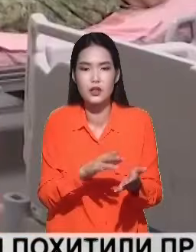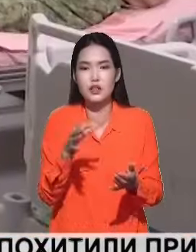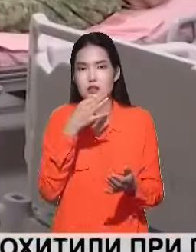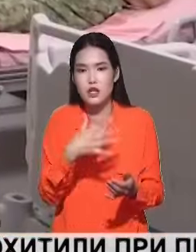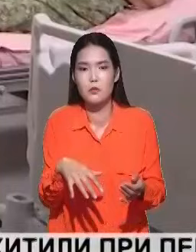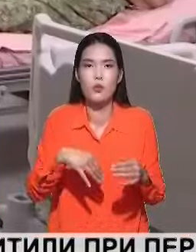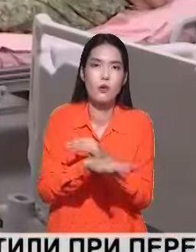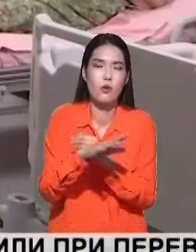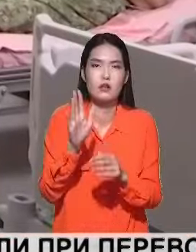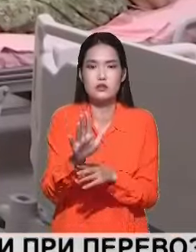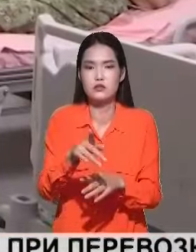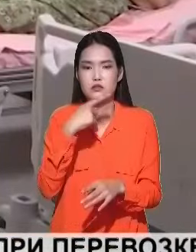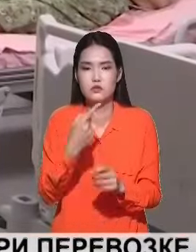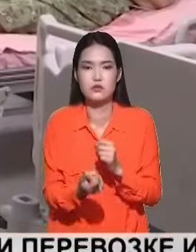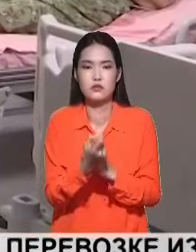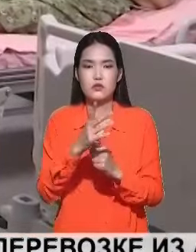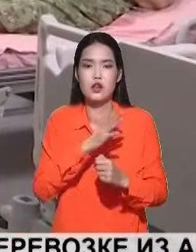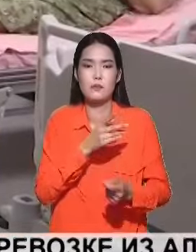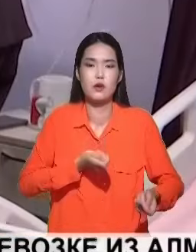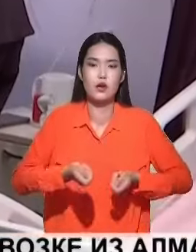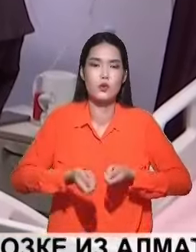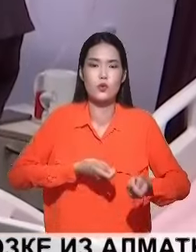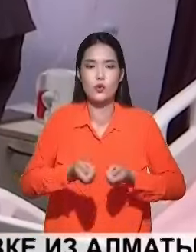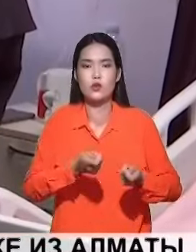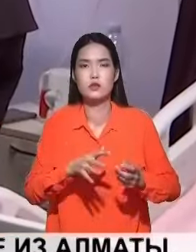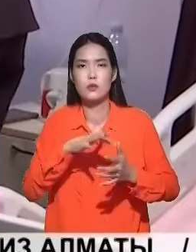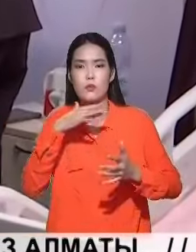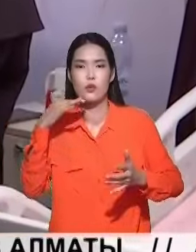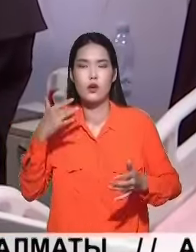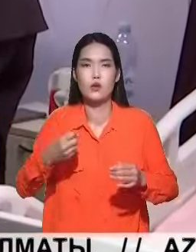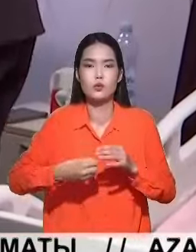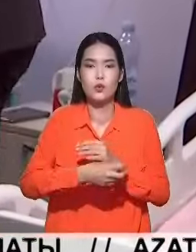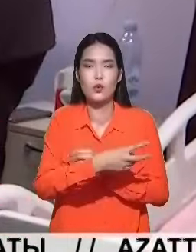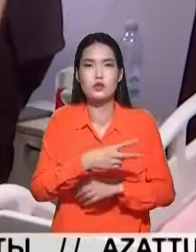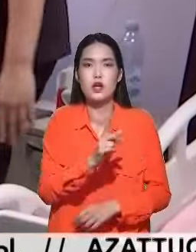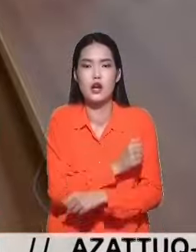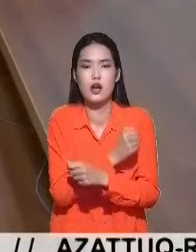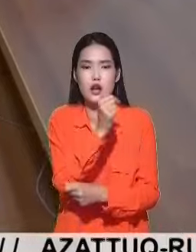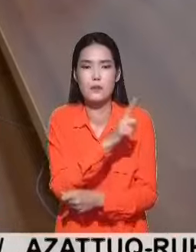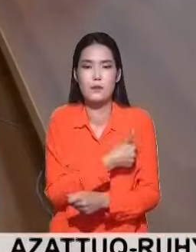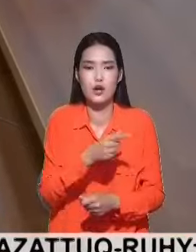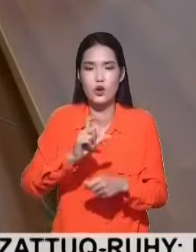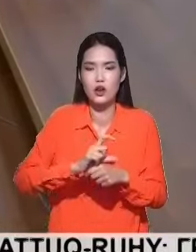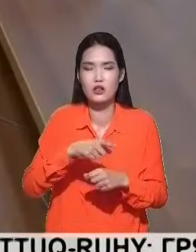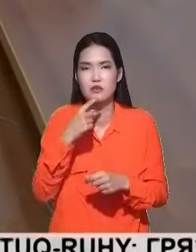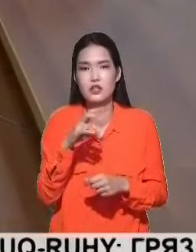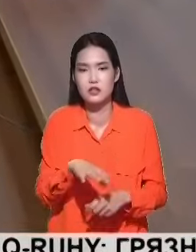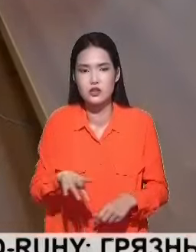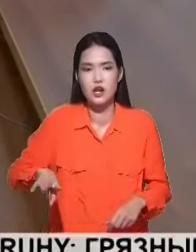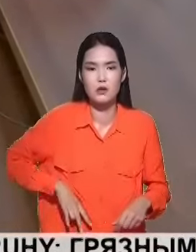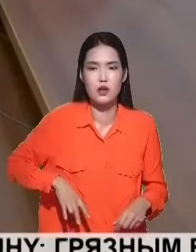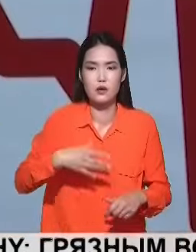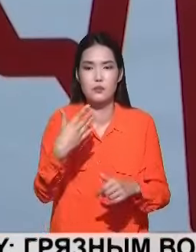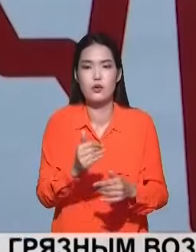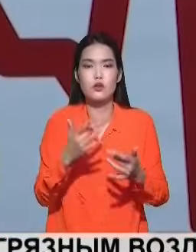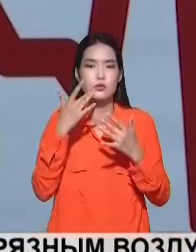уходи. Руководство же кардиологического центра массовое увольнение работников отрицает. По словам директора, по собственному желанию в конце